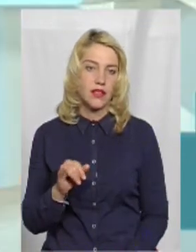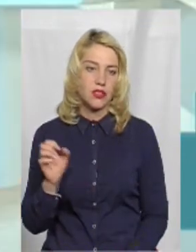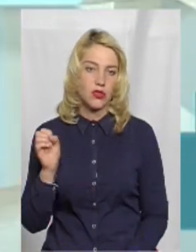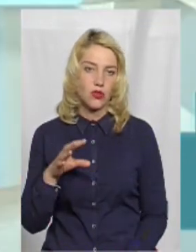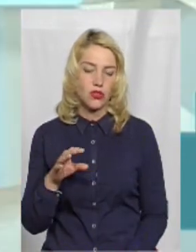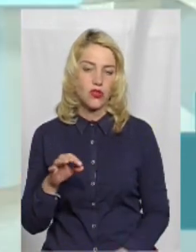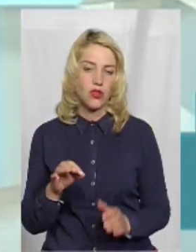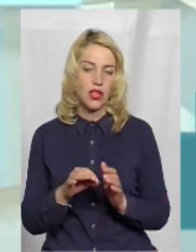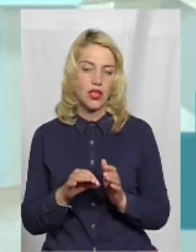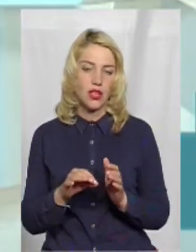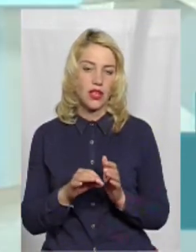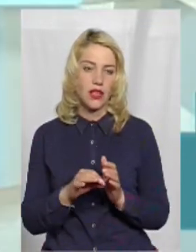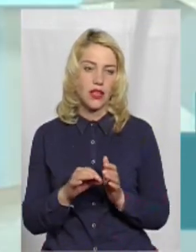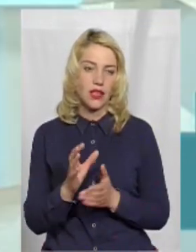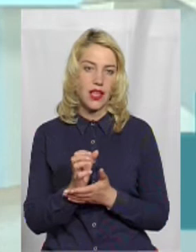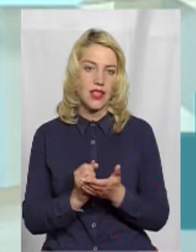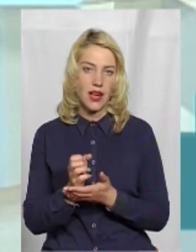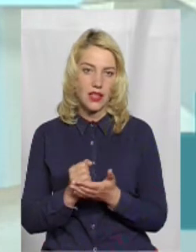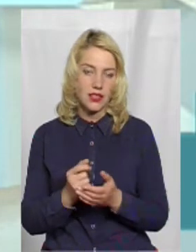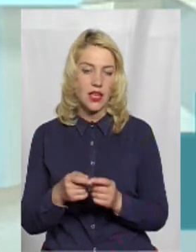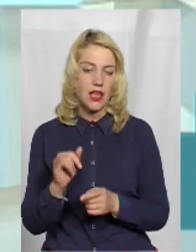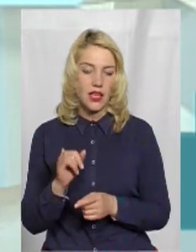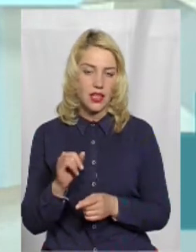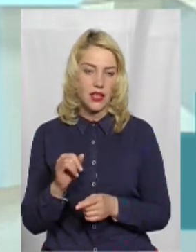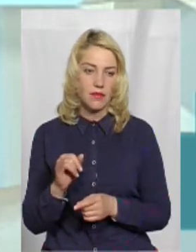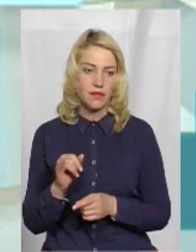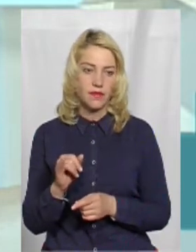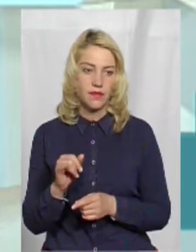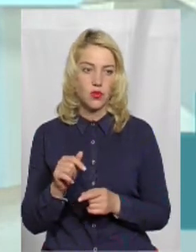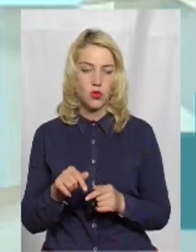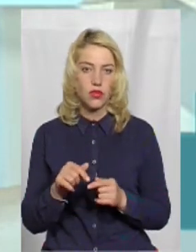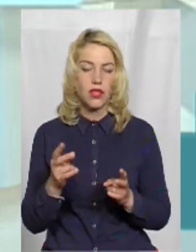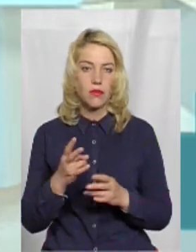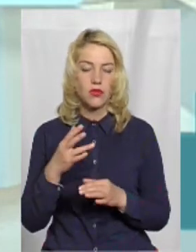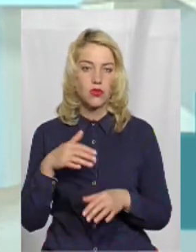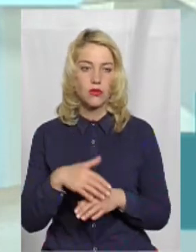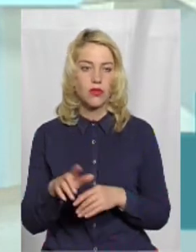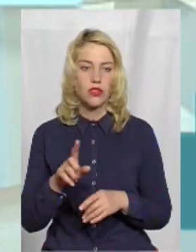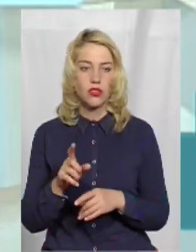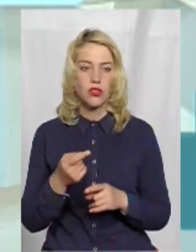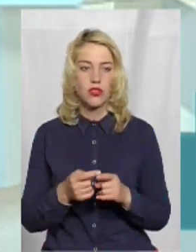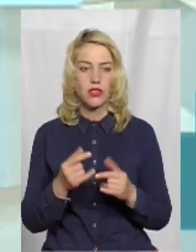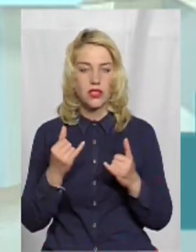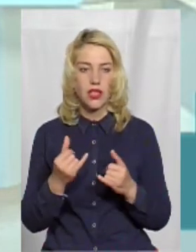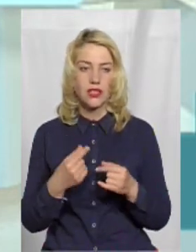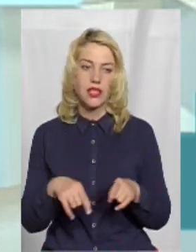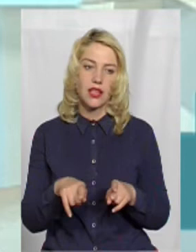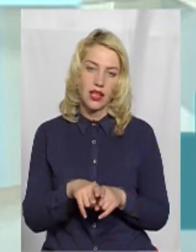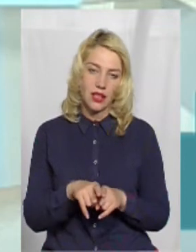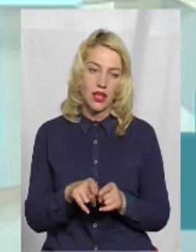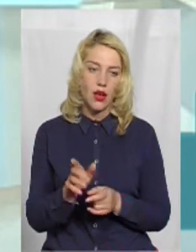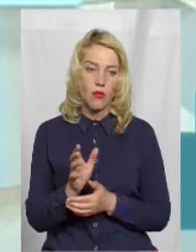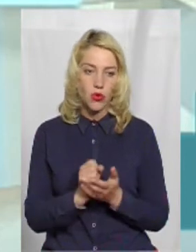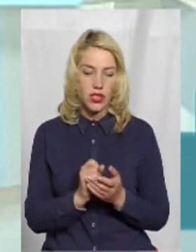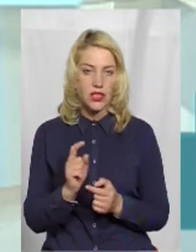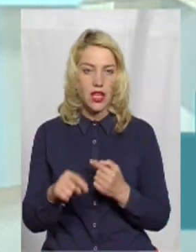сонячної генерації. І тобто, тут також важливо зрозуміти, що зараз це такий потенціал.